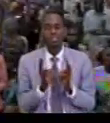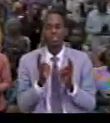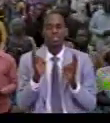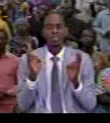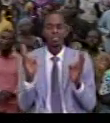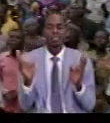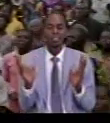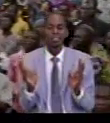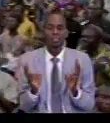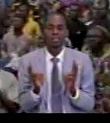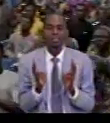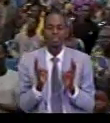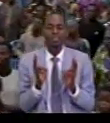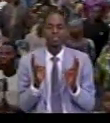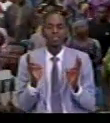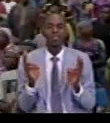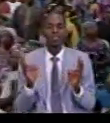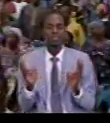victoire